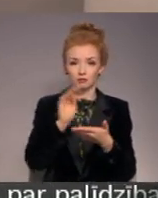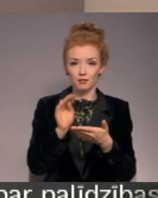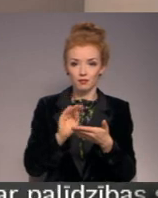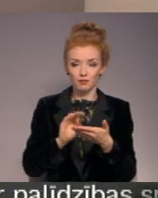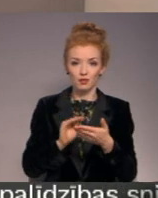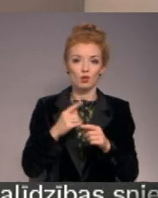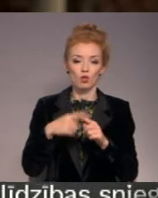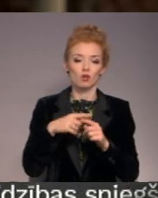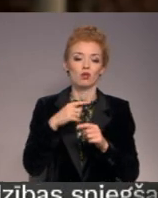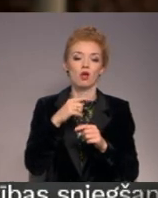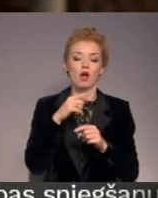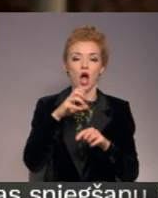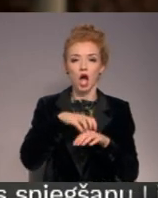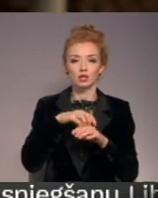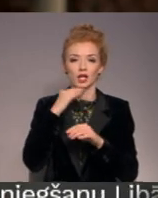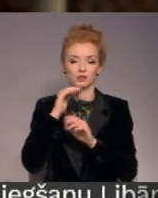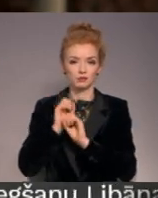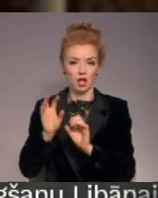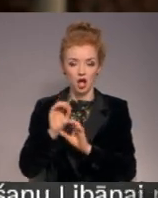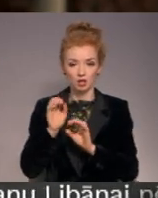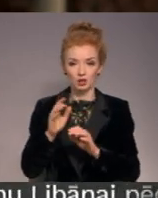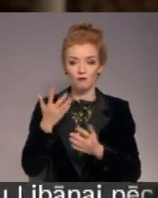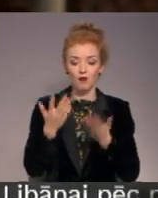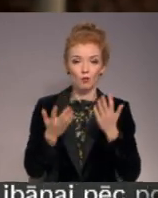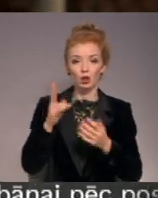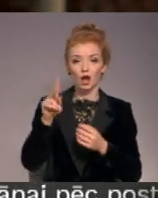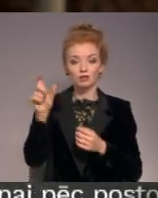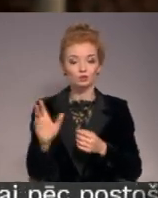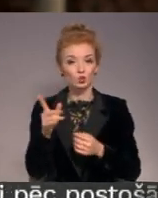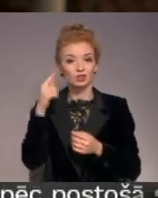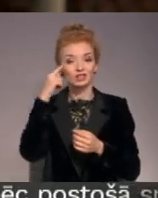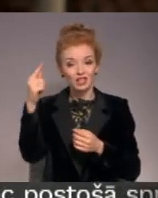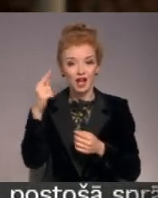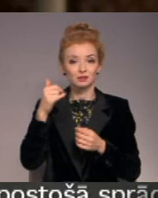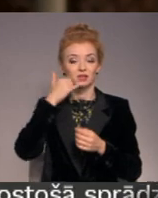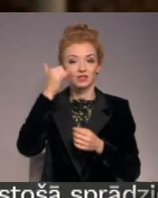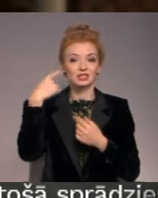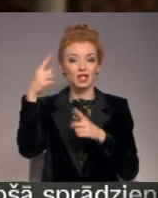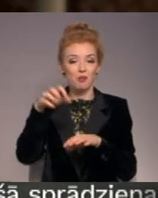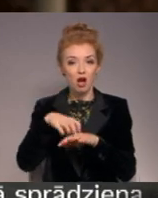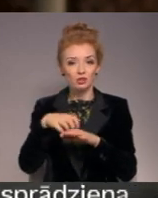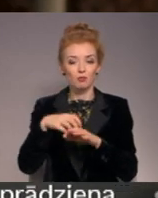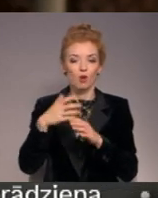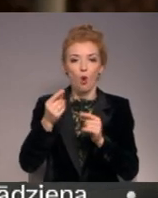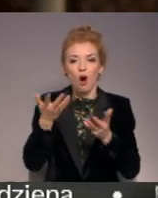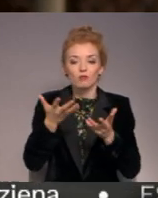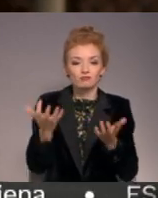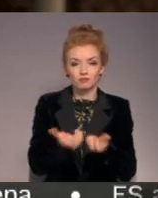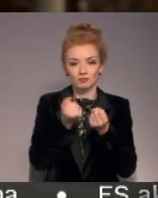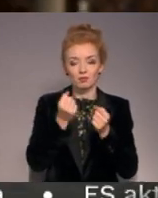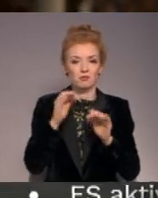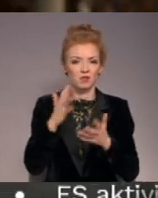datu aizsardzību. Mies būtu varbūt to zinājis un piezvanījis tam vai citam ārstam, varbūt tā situācija būtu savādāk, bet es nedomāju,